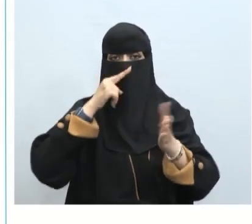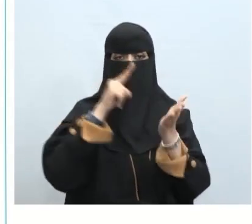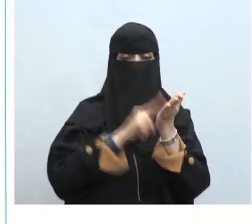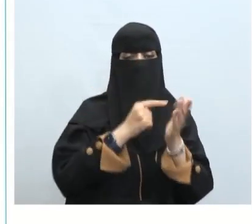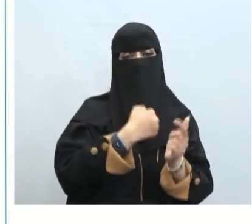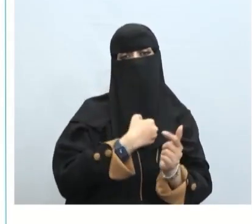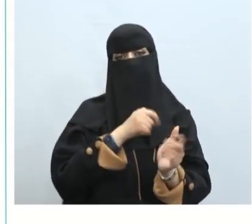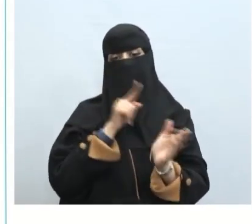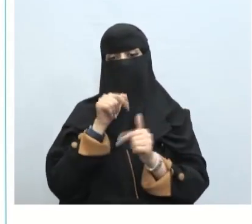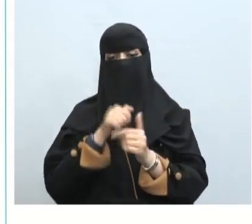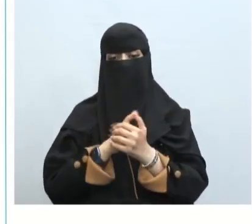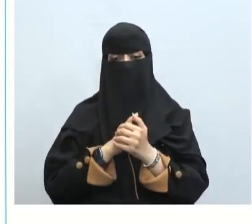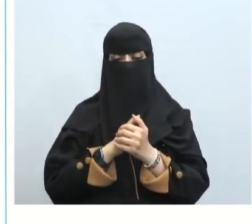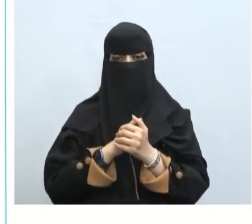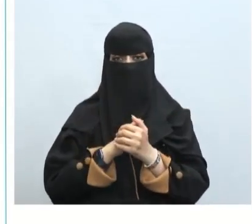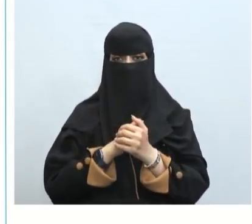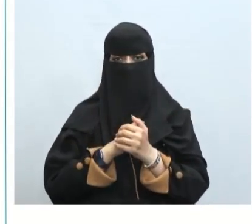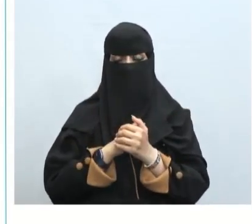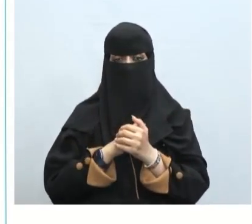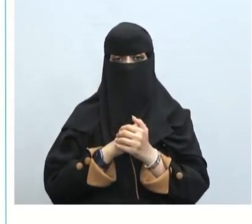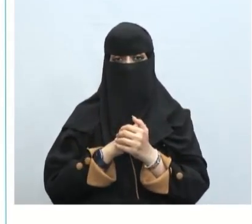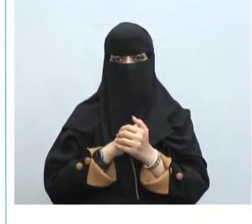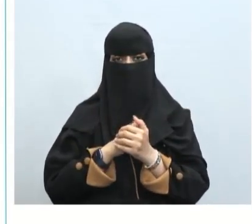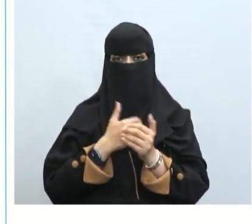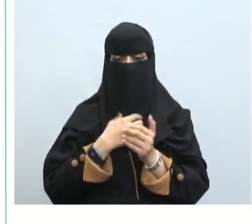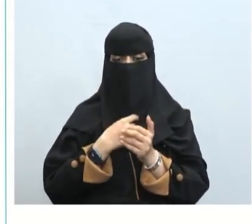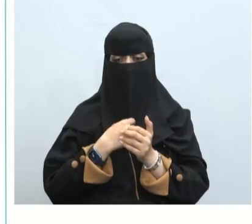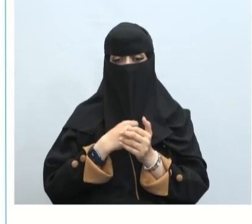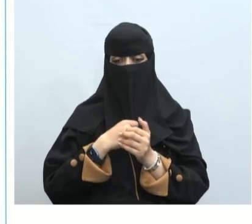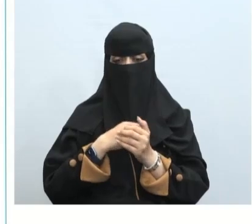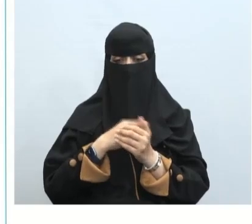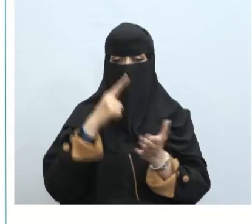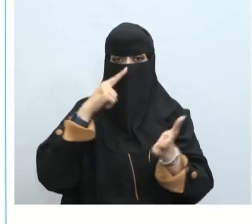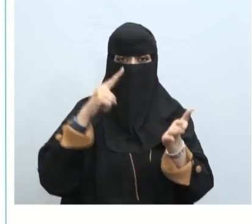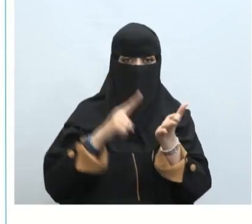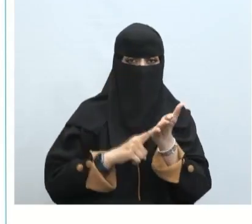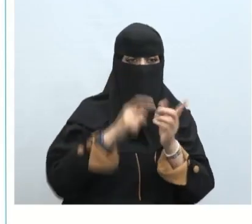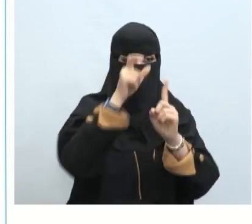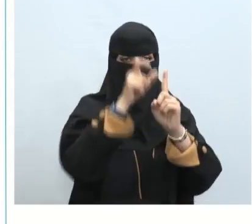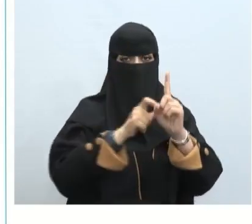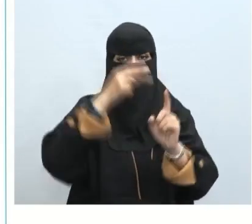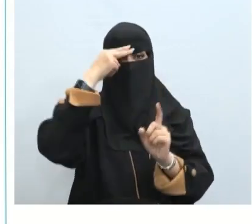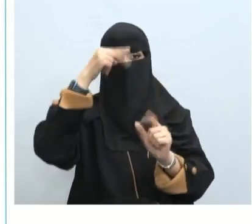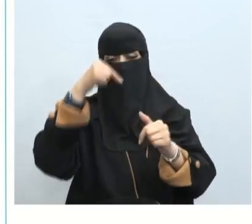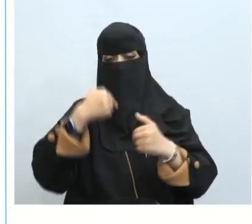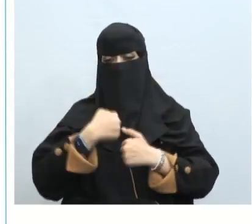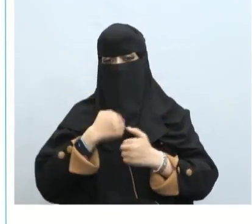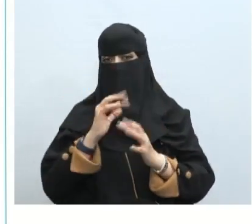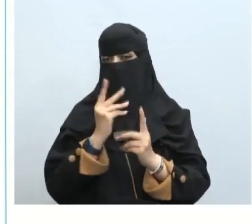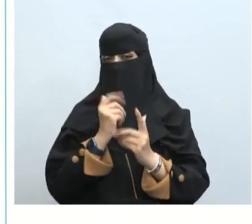وعليه واجبات يلتزم بها هذا المواطن الصالح